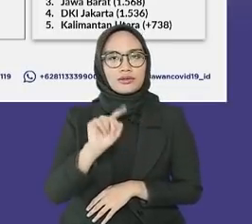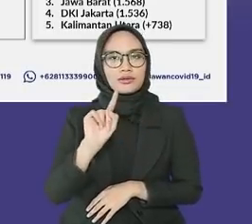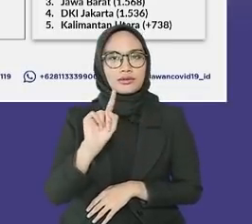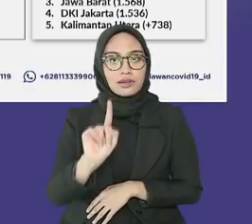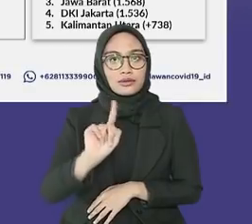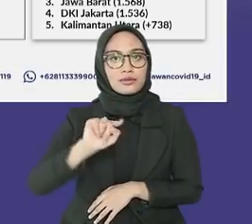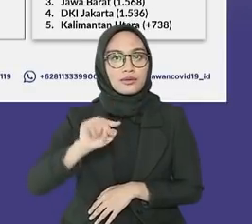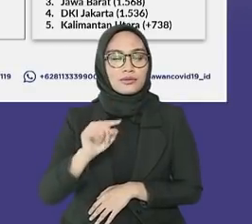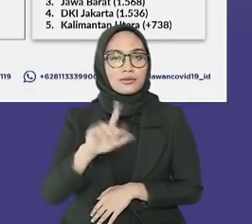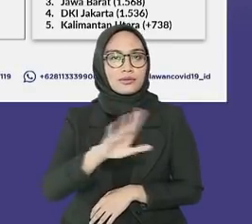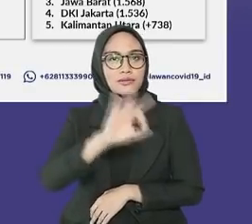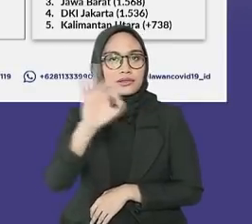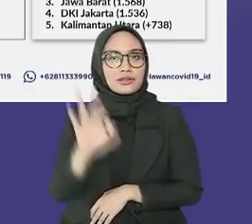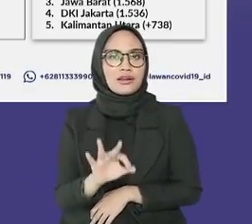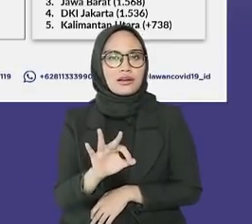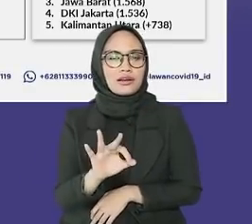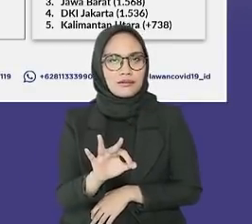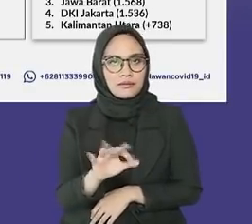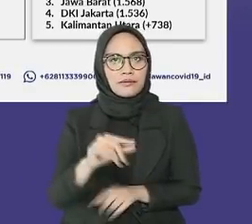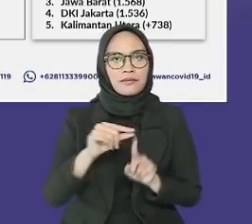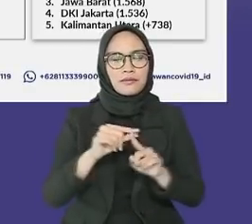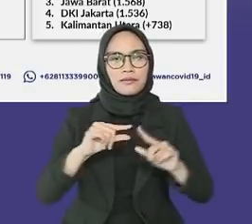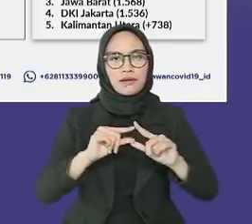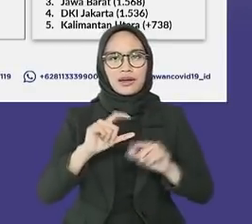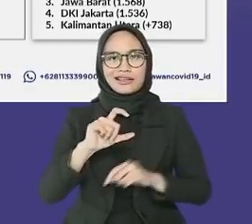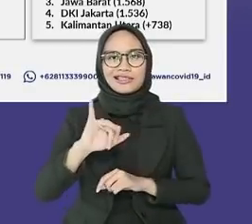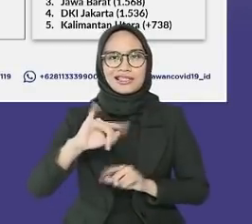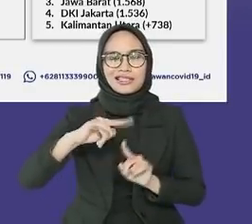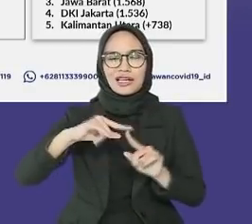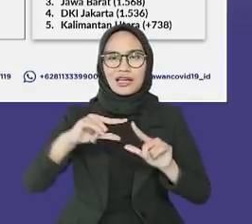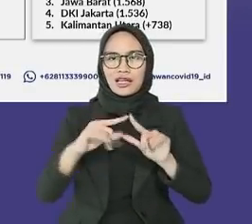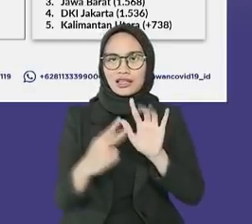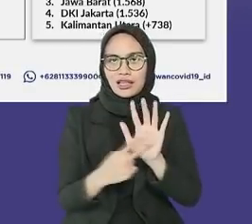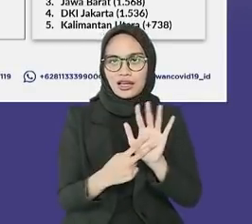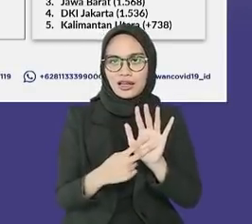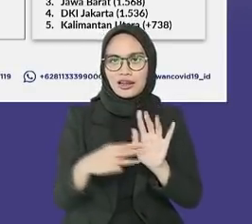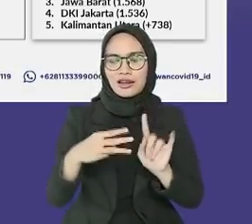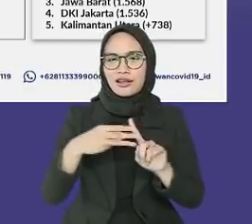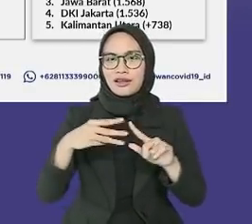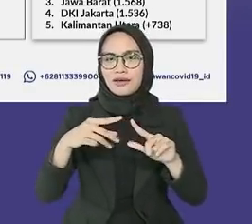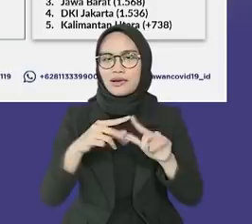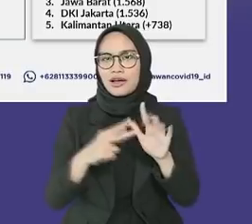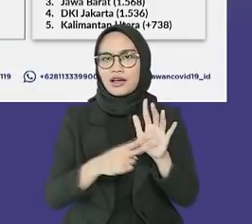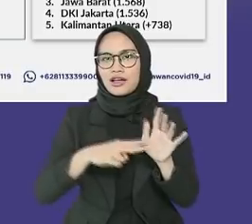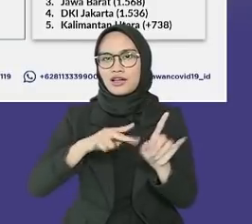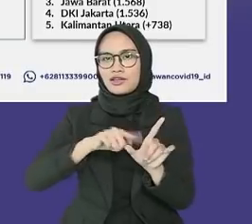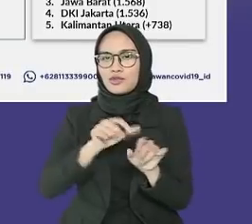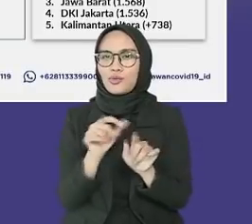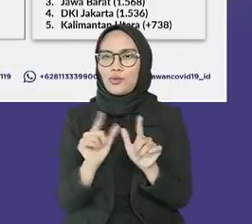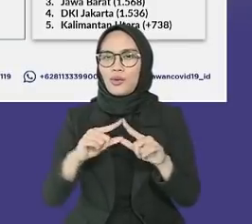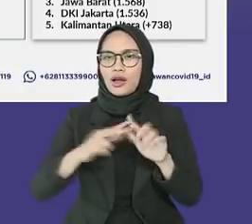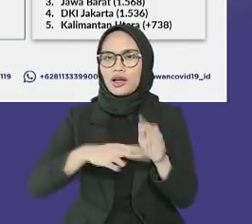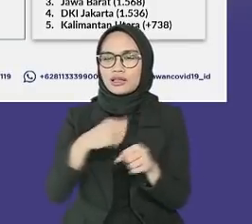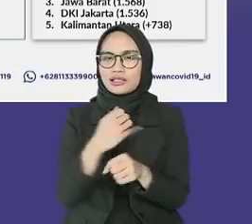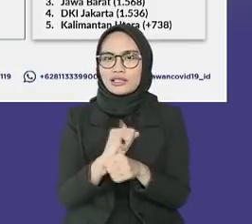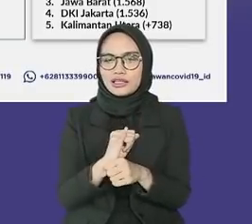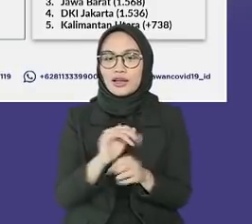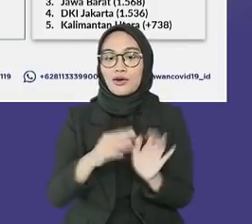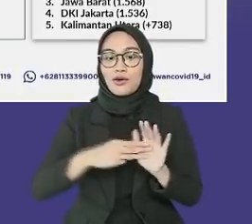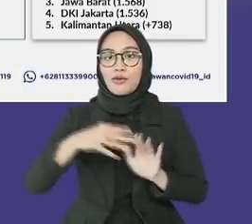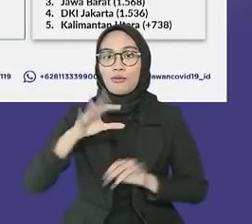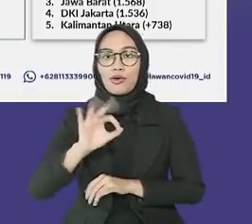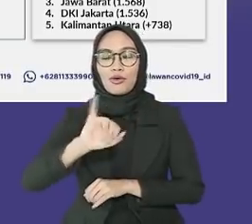21,05%, yaitu Pacitan, Banyuwangi, Madiun, Bojonegoro, Trenggalek,